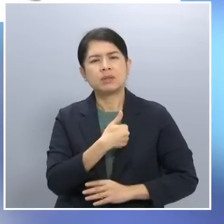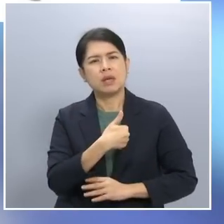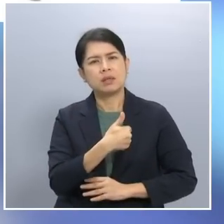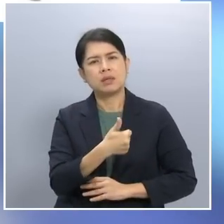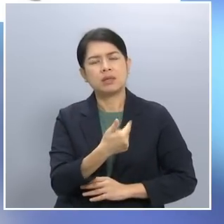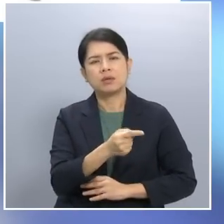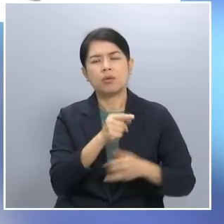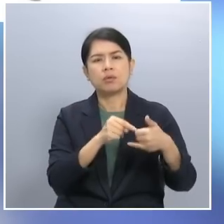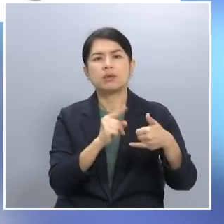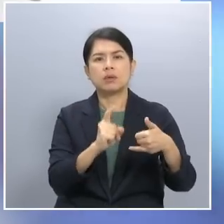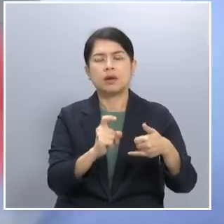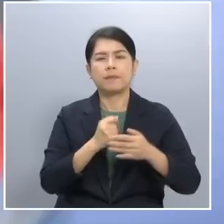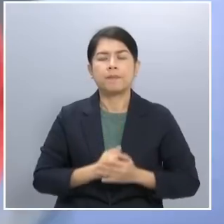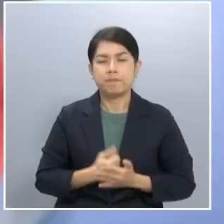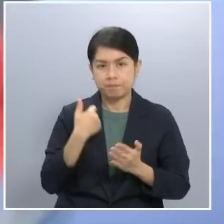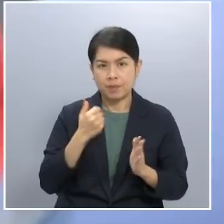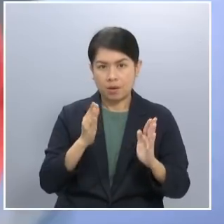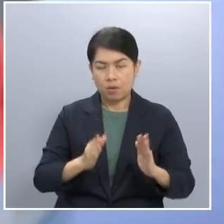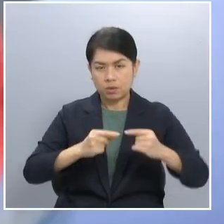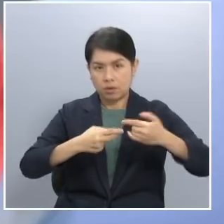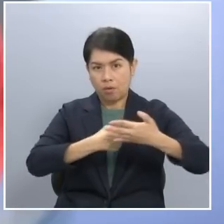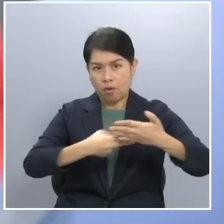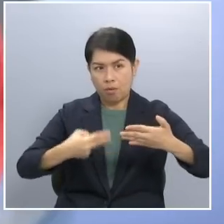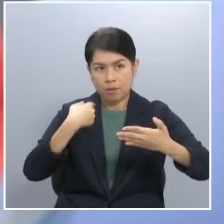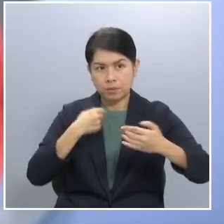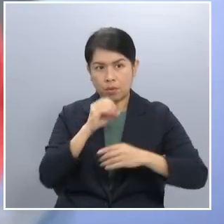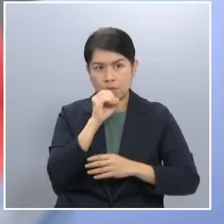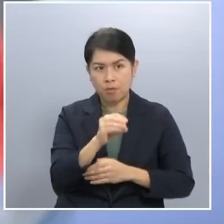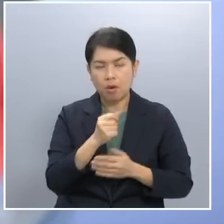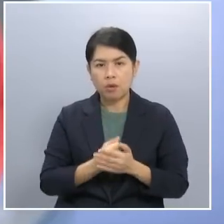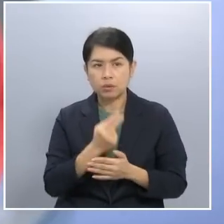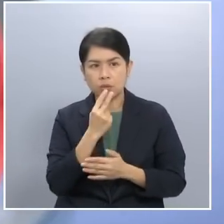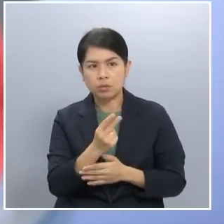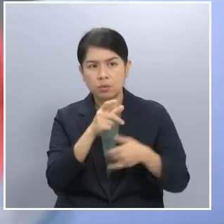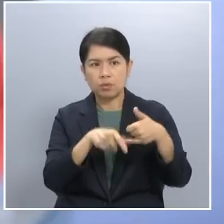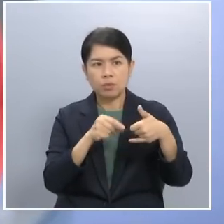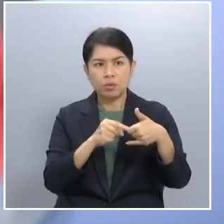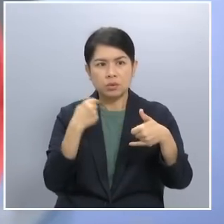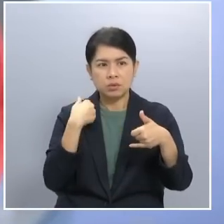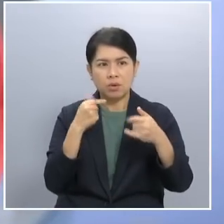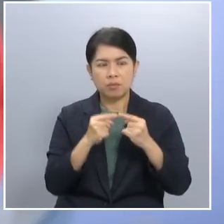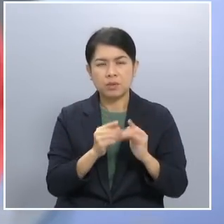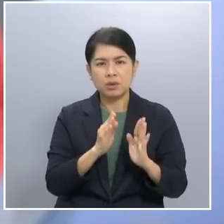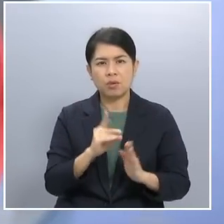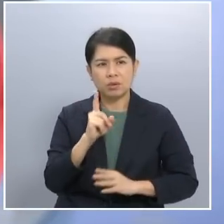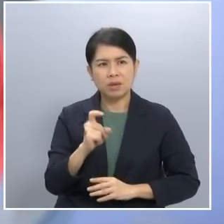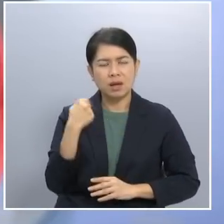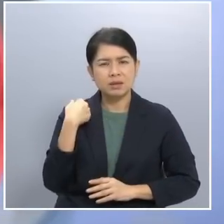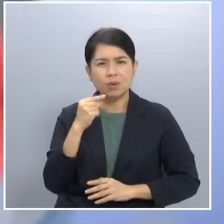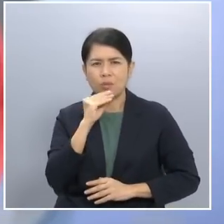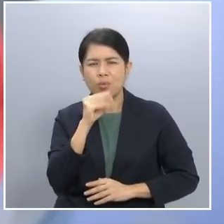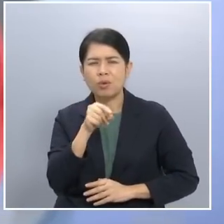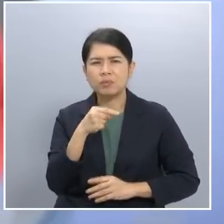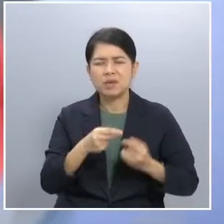ข่าวอาจจะมีบางท่านเนี่ยส่งข้อความเข้ามาว่าเสียงผู้ตายแข็งกร้าวเลยกวนประสาทคุณลุงเข้าหรือเปล่าอะไรอย่างเงี้ยจริงๆต้องขอเถอะนะฮะ